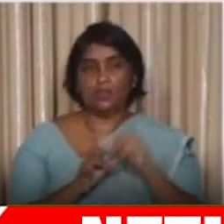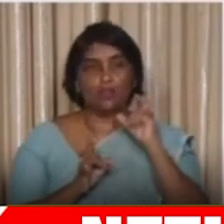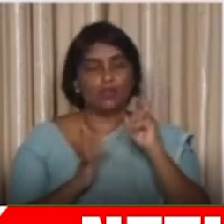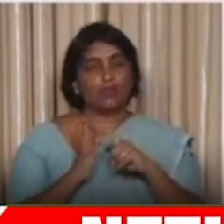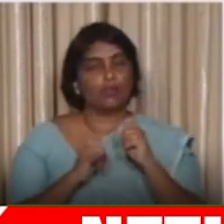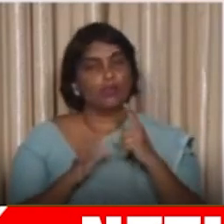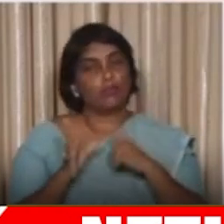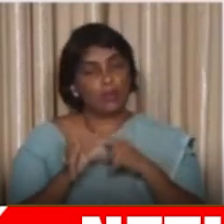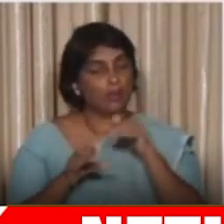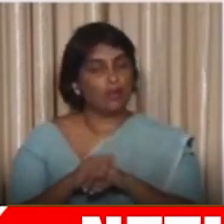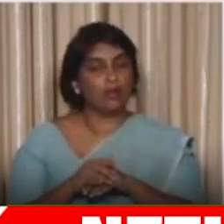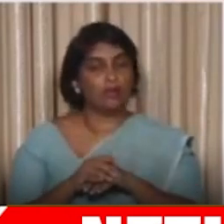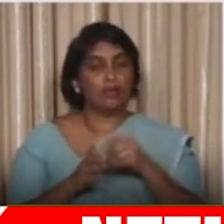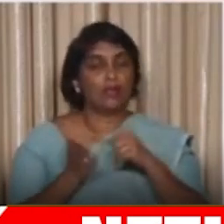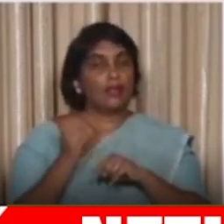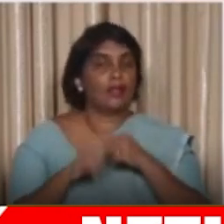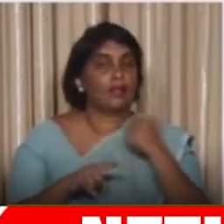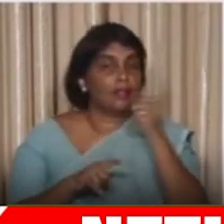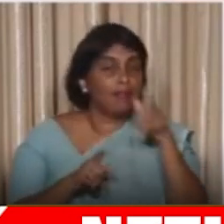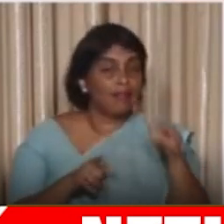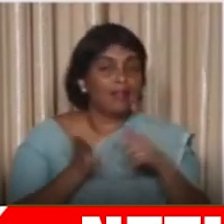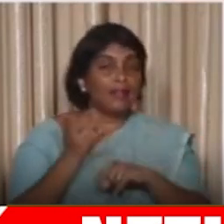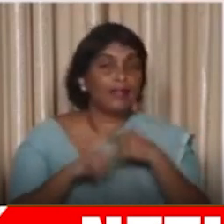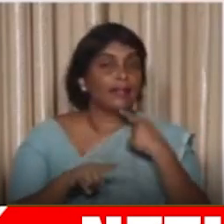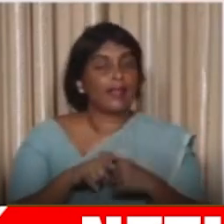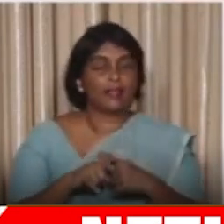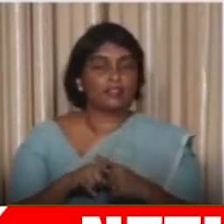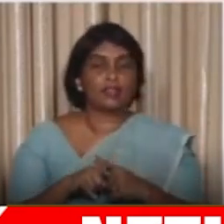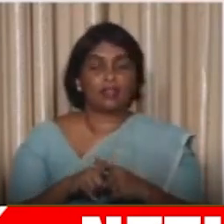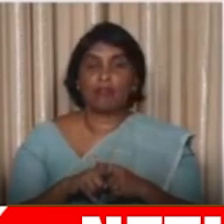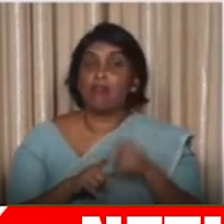කෝපායකේදී අපි ඇහුවා සුරාබදු වලින් බිලියන 7ක්